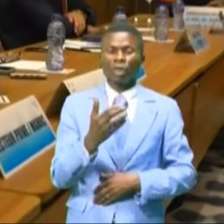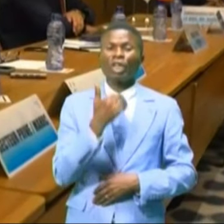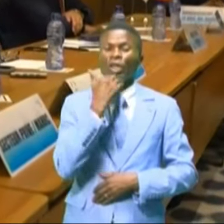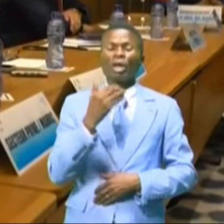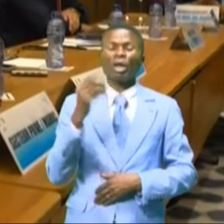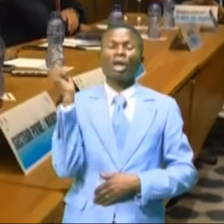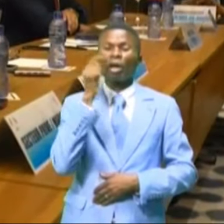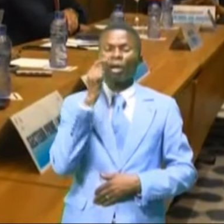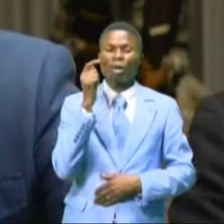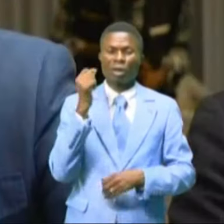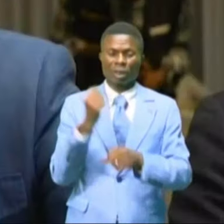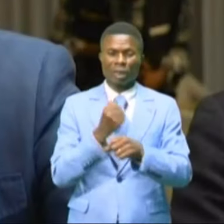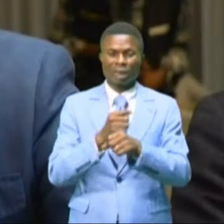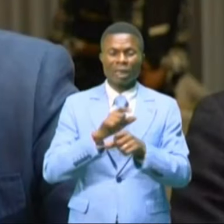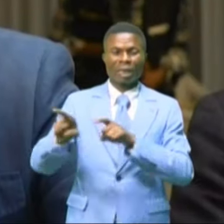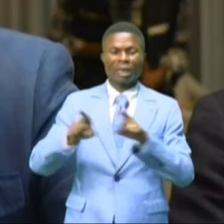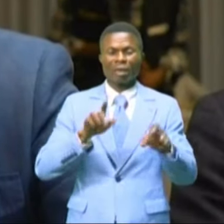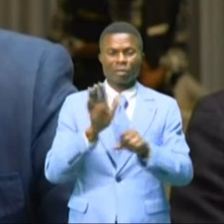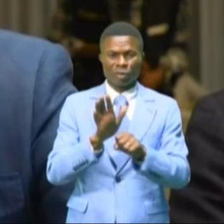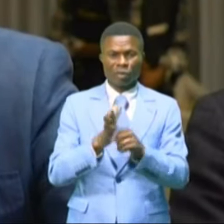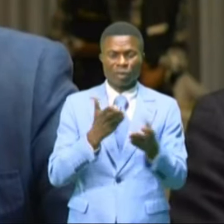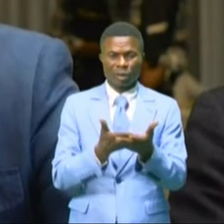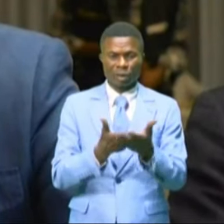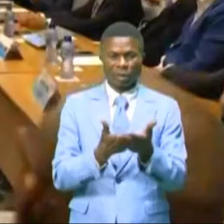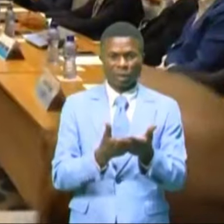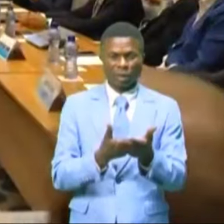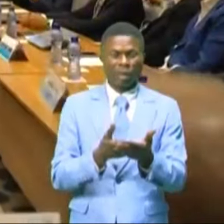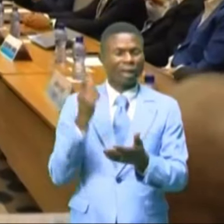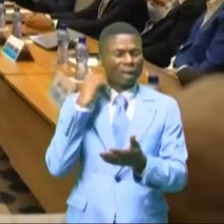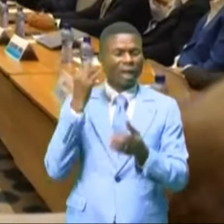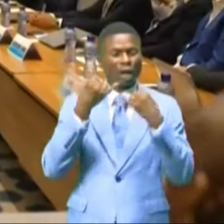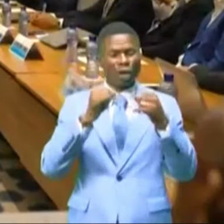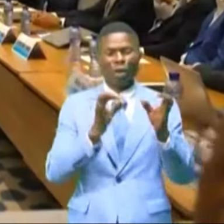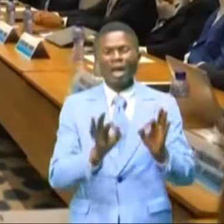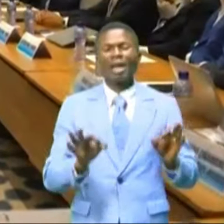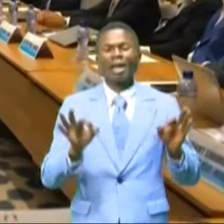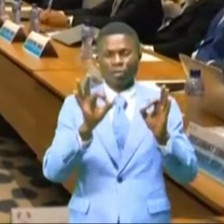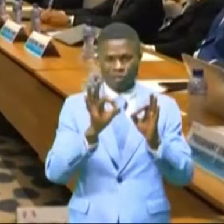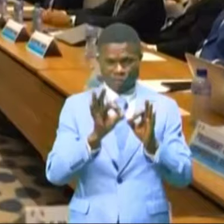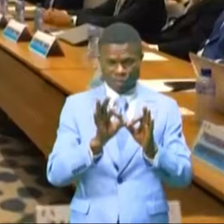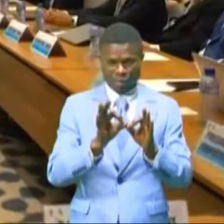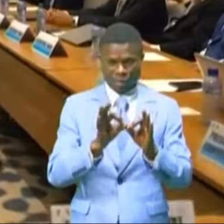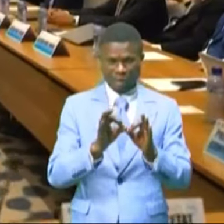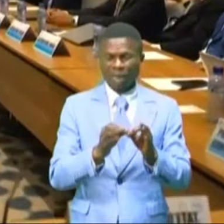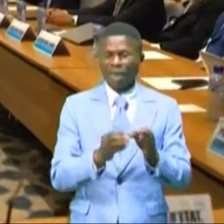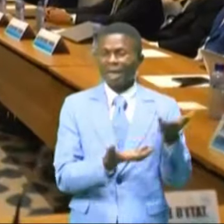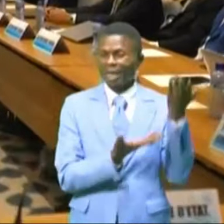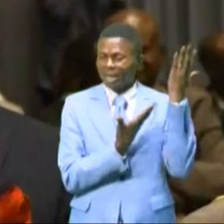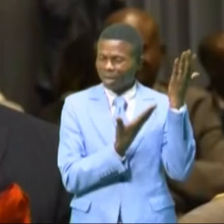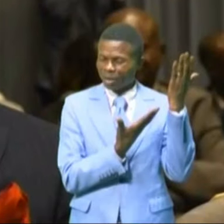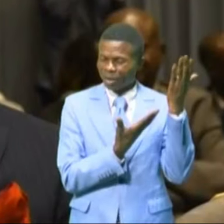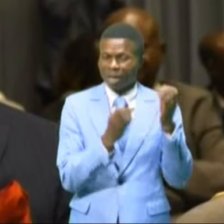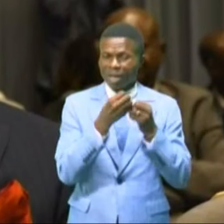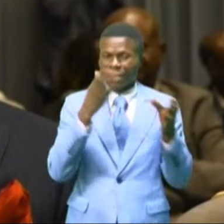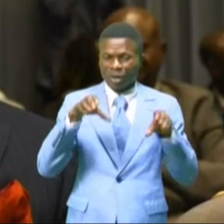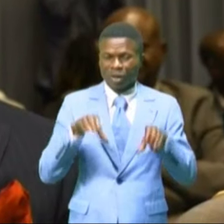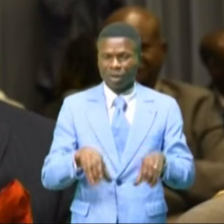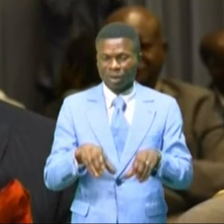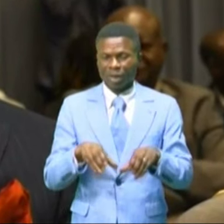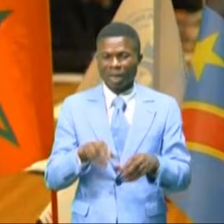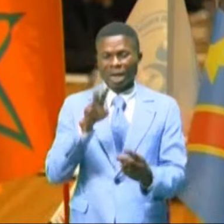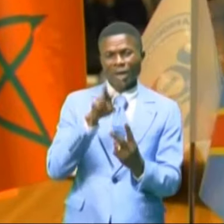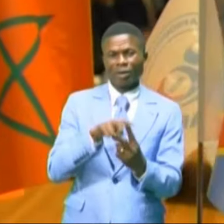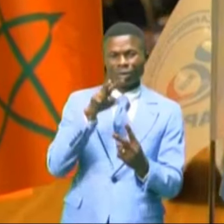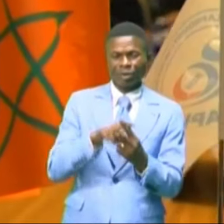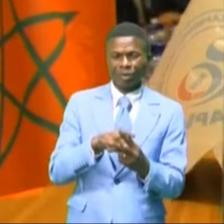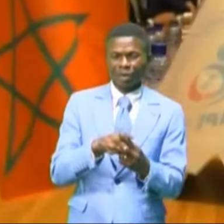investisseurs évoluant dans divers domaines ont reçu les informations nécessaires sur le potentiel congolais ou encore les garanties